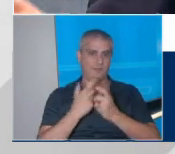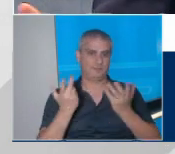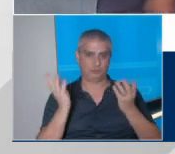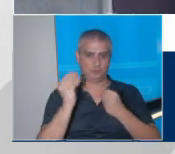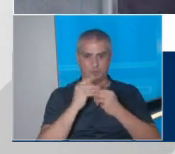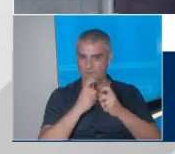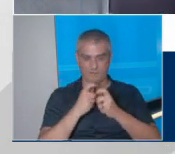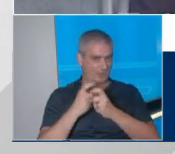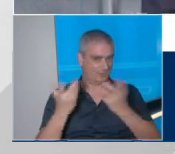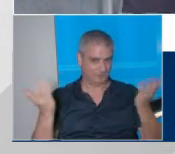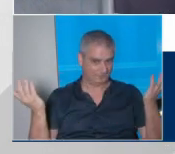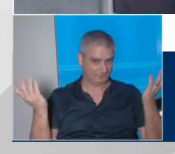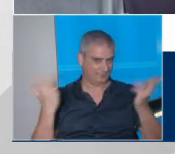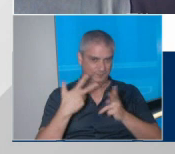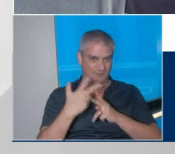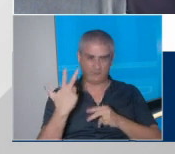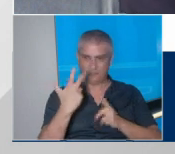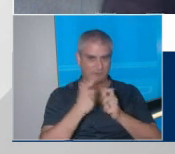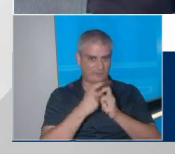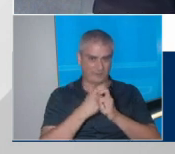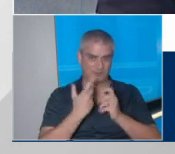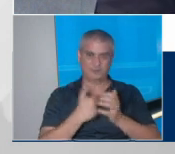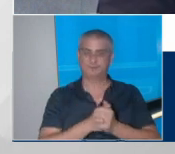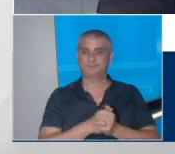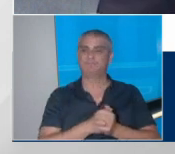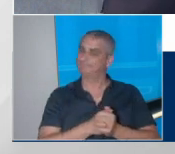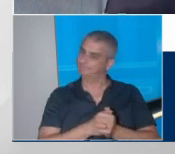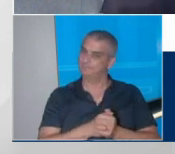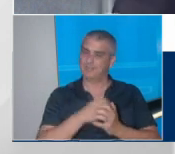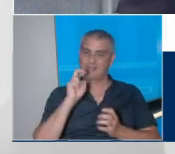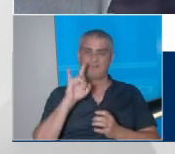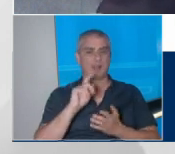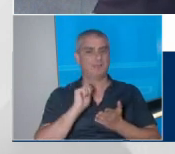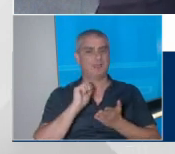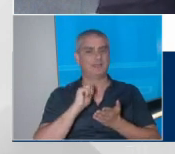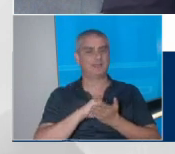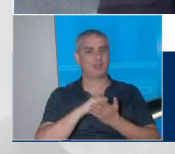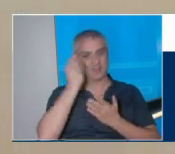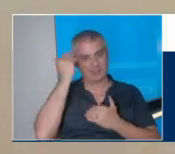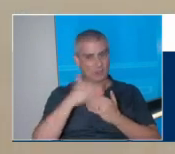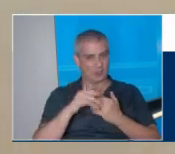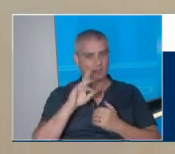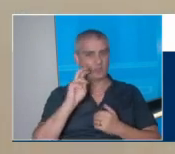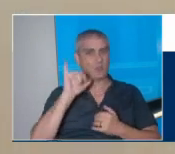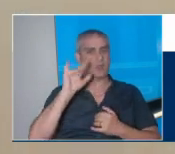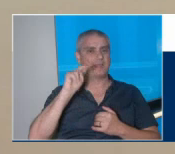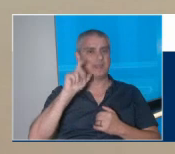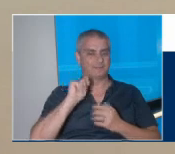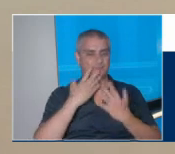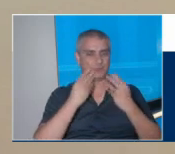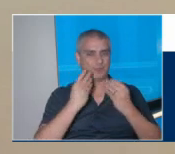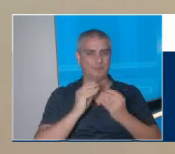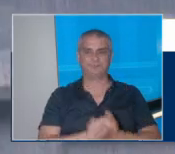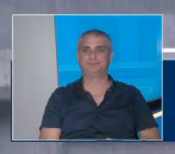עוד מפלגות, ולא רק שלוש מפלגות, כן? נעב חלבי, ידיעות אחרונות וויינט, תודה רבה לך. תודה